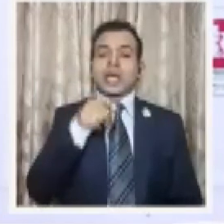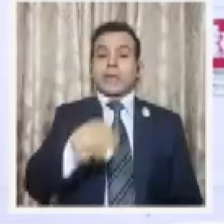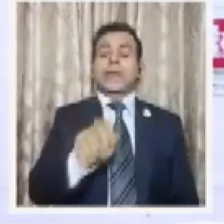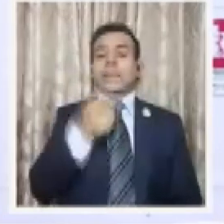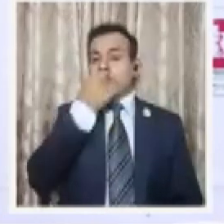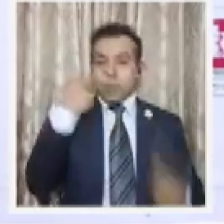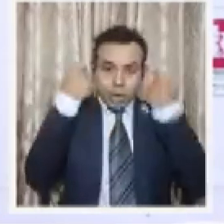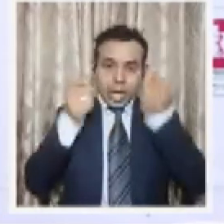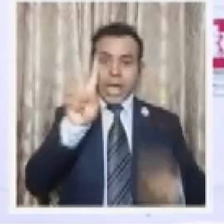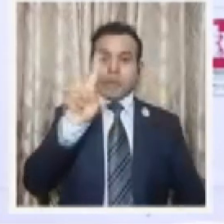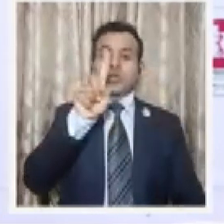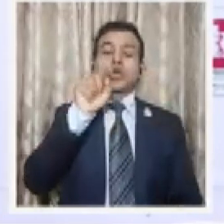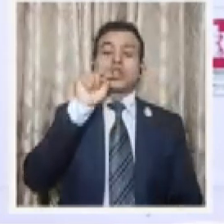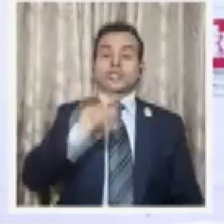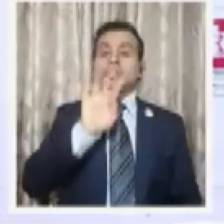78.60% পুরুষ এবং